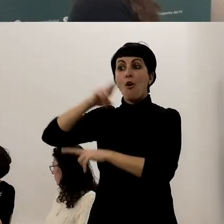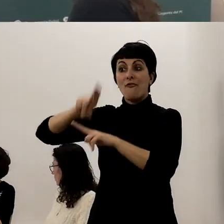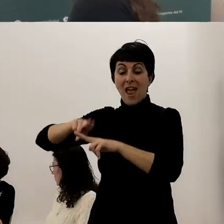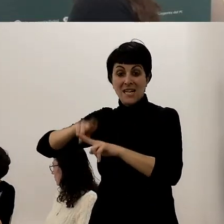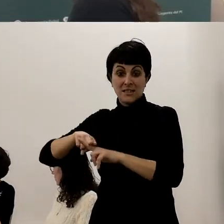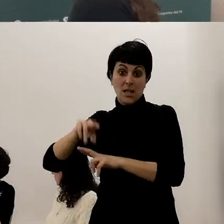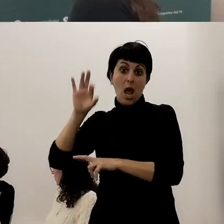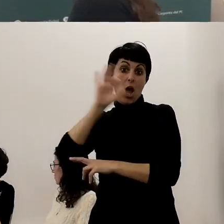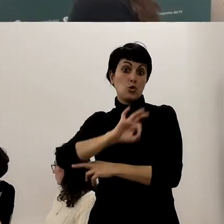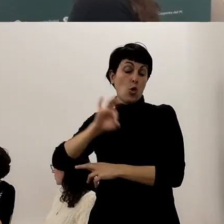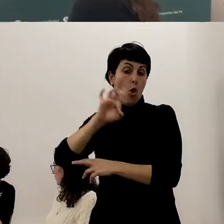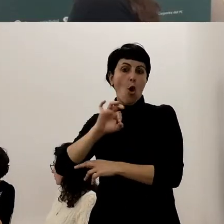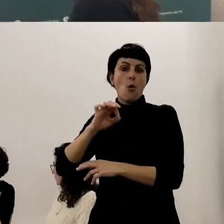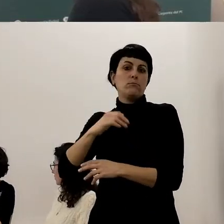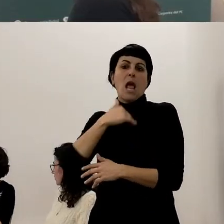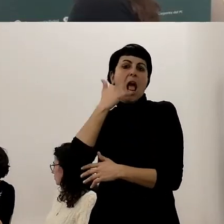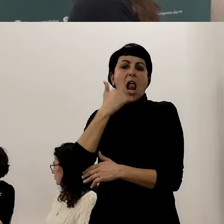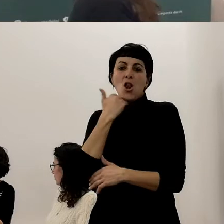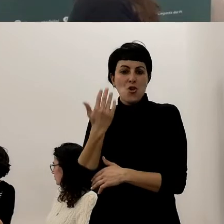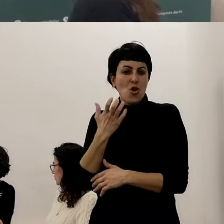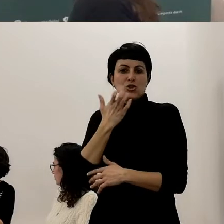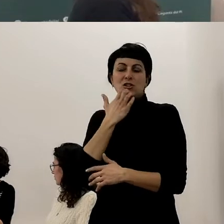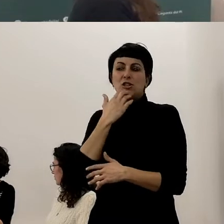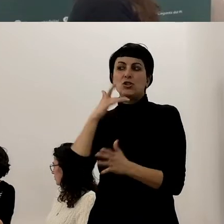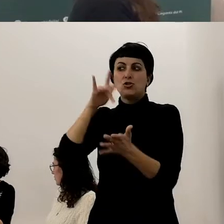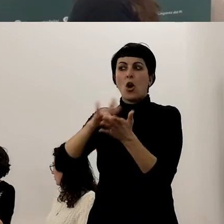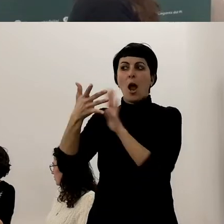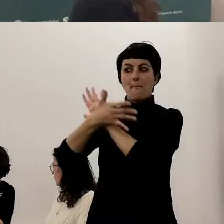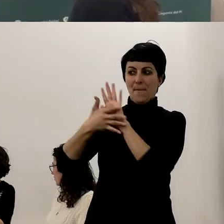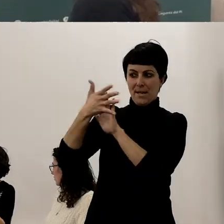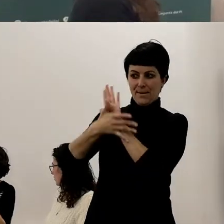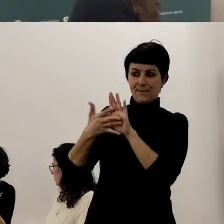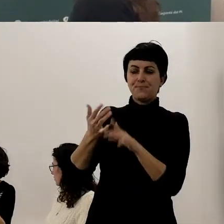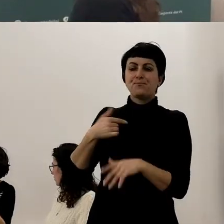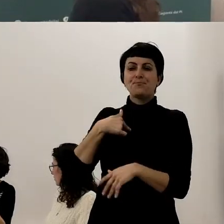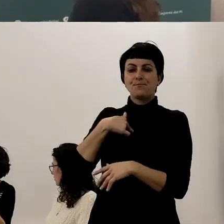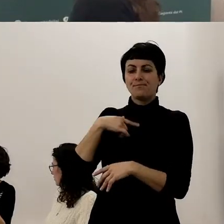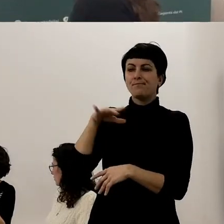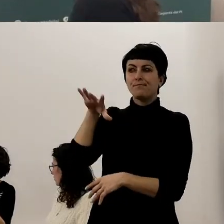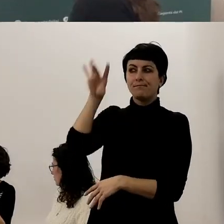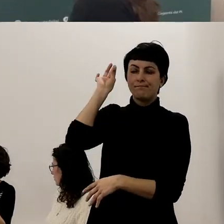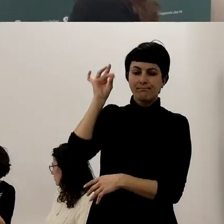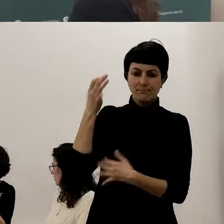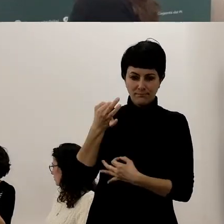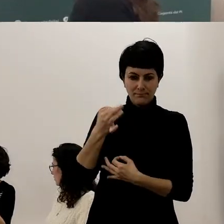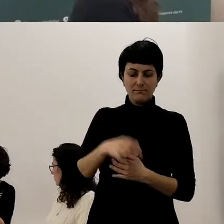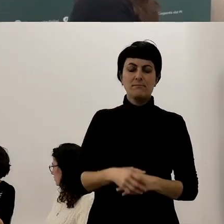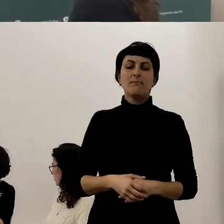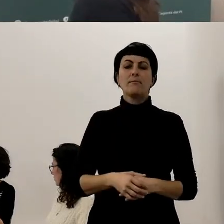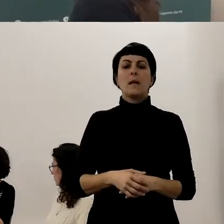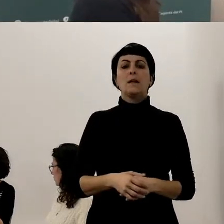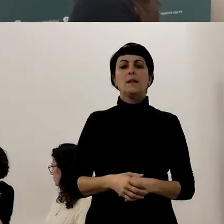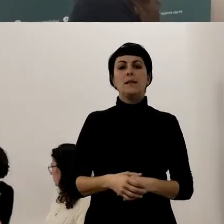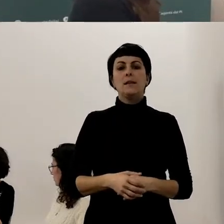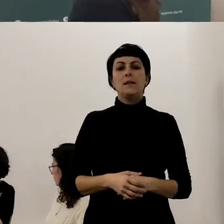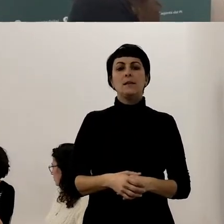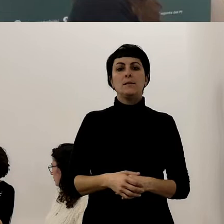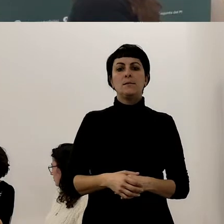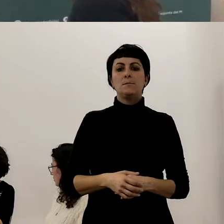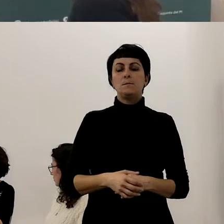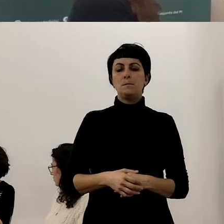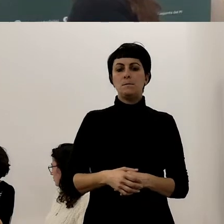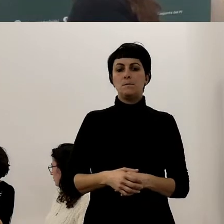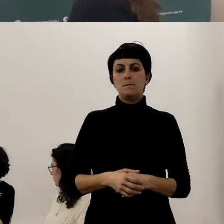l'hora d'adreçar-se a les diferents colles de gegants, no? En aquest sentit sí que crec que no és que